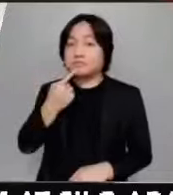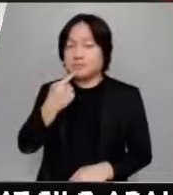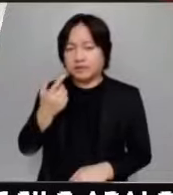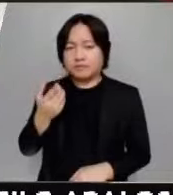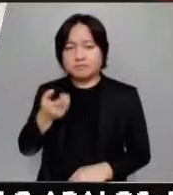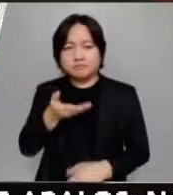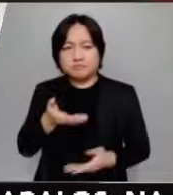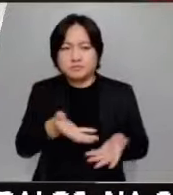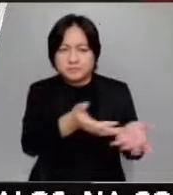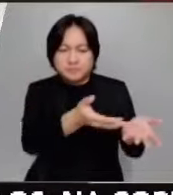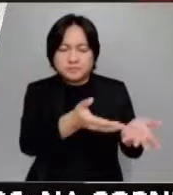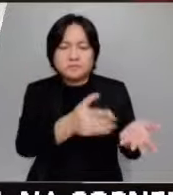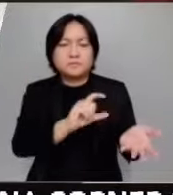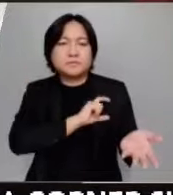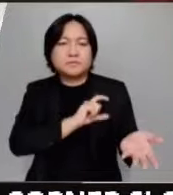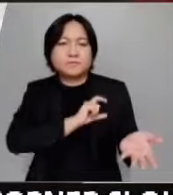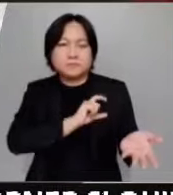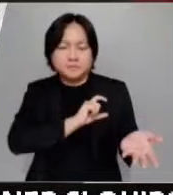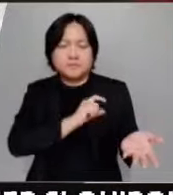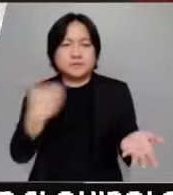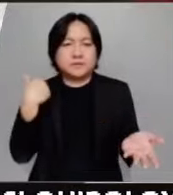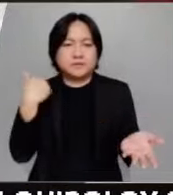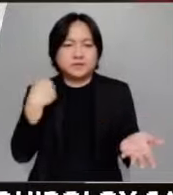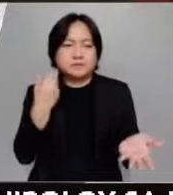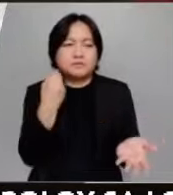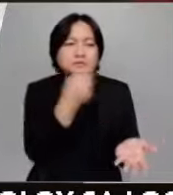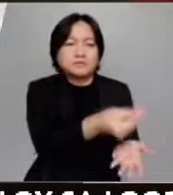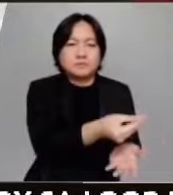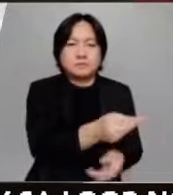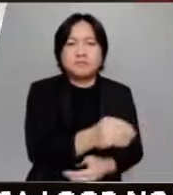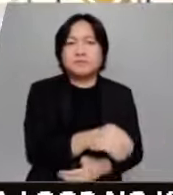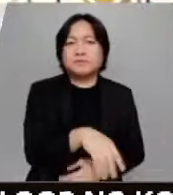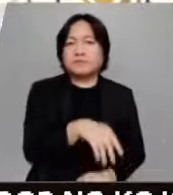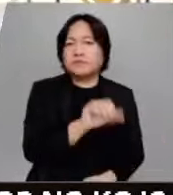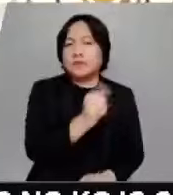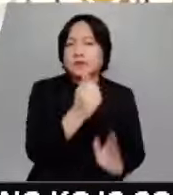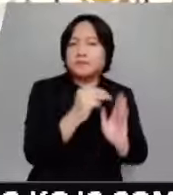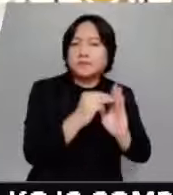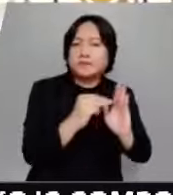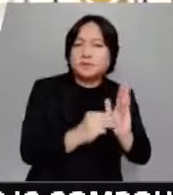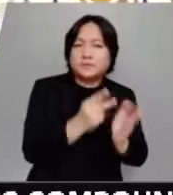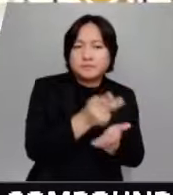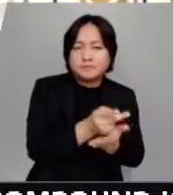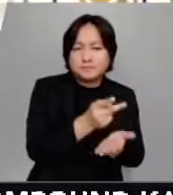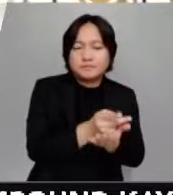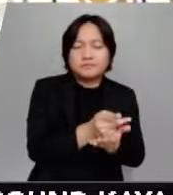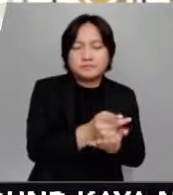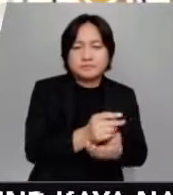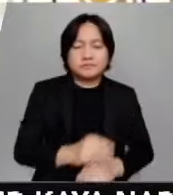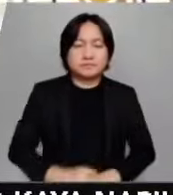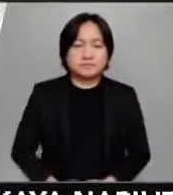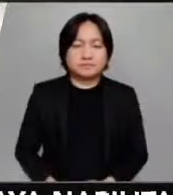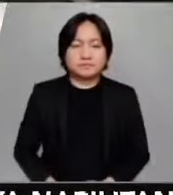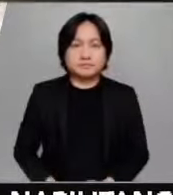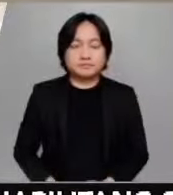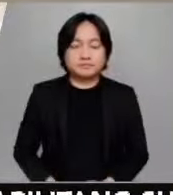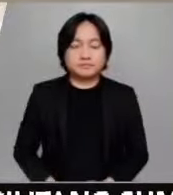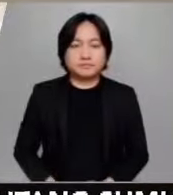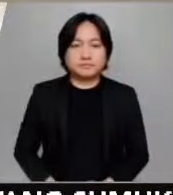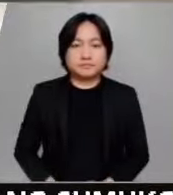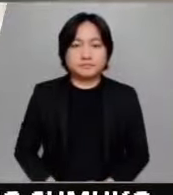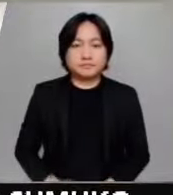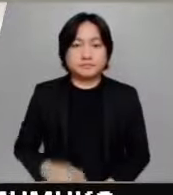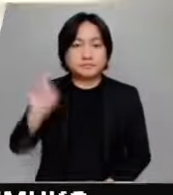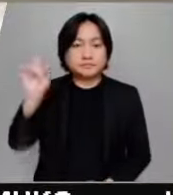ibigay ang 10 milyong pisong pabuya. Sa press con ng PNP kahapon, sinabi nilang isang impormante ang nagbigay ng tip na